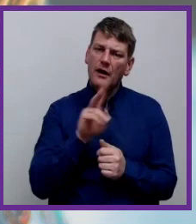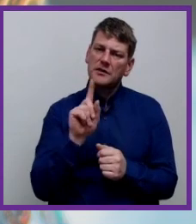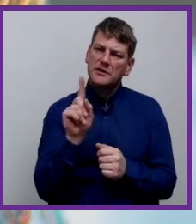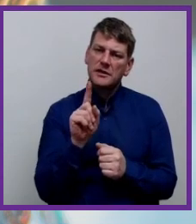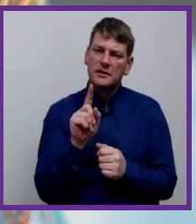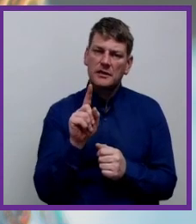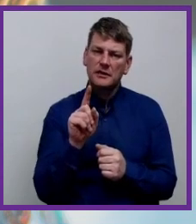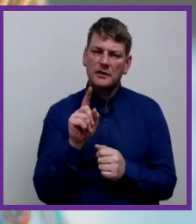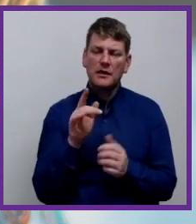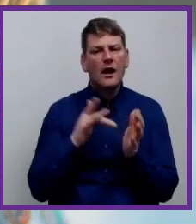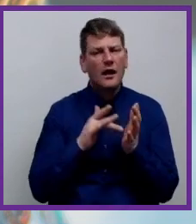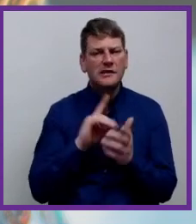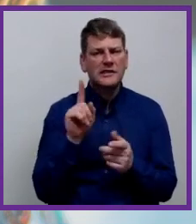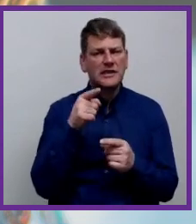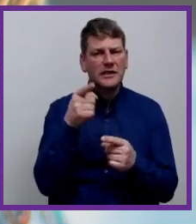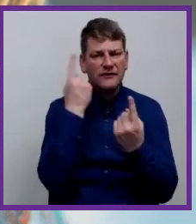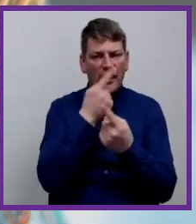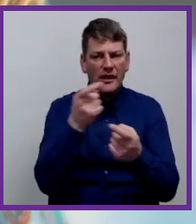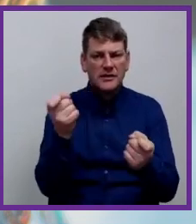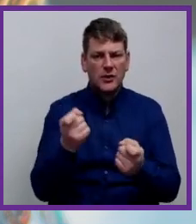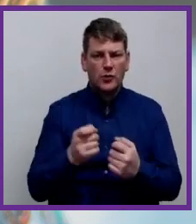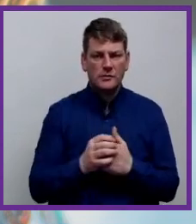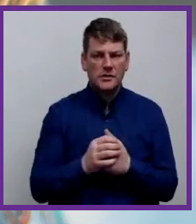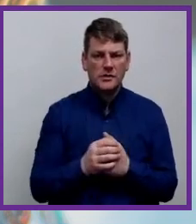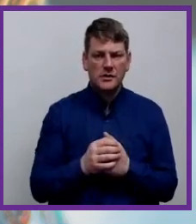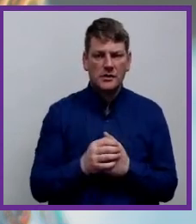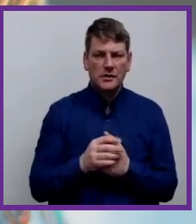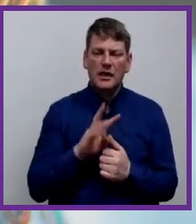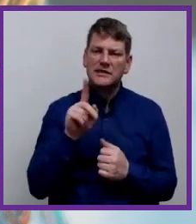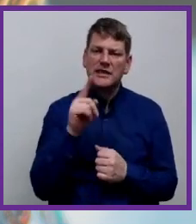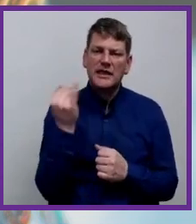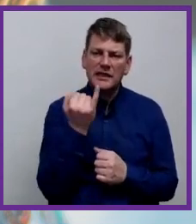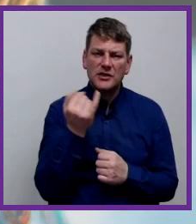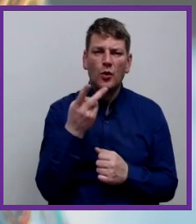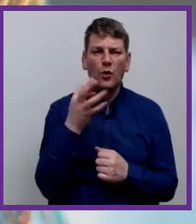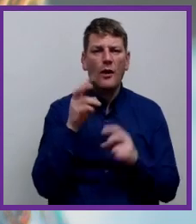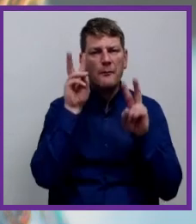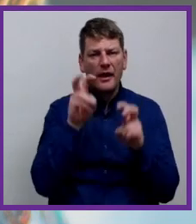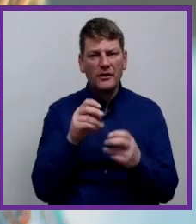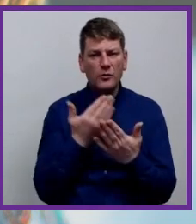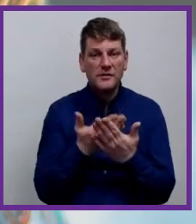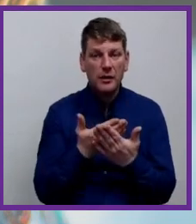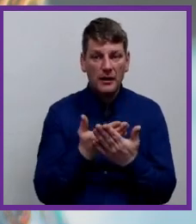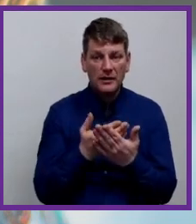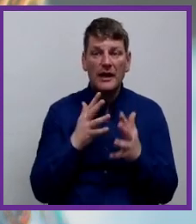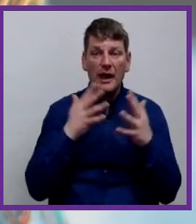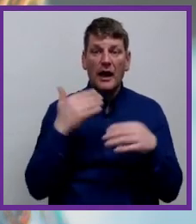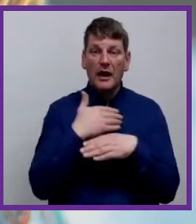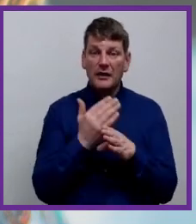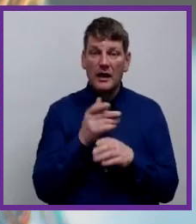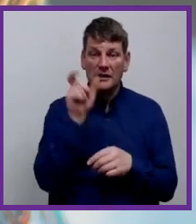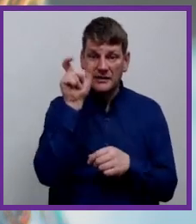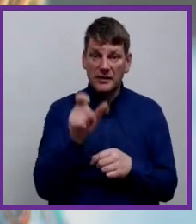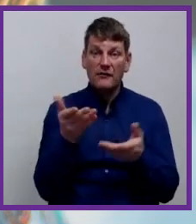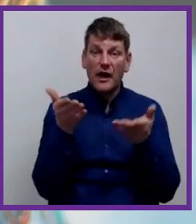kas tad varbūt kāds ir tas vēstījums, un kas ir interesanti, ko arī, piemēram, pētījums parāda, ka lielākā daļa cilvēku